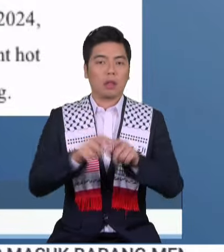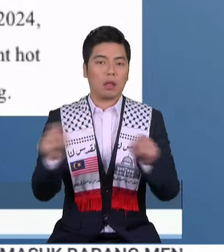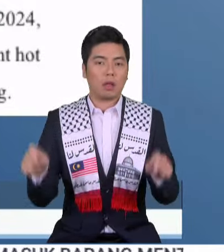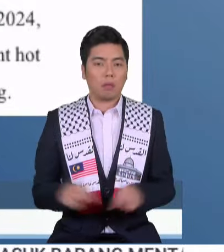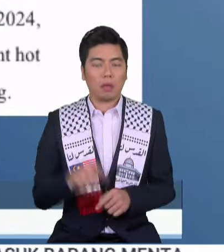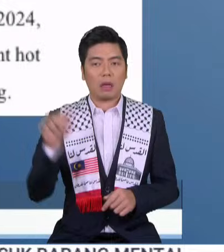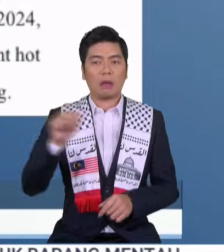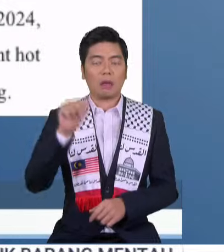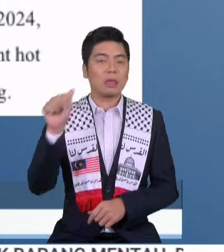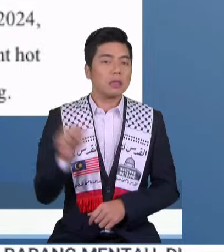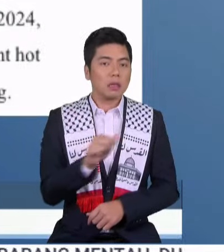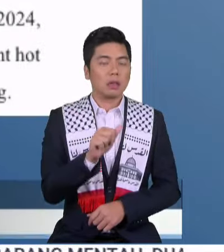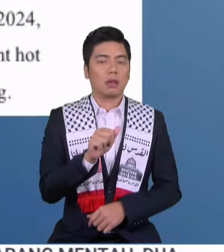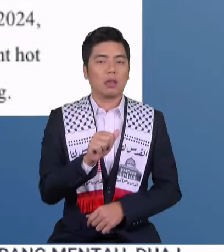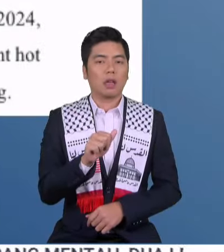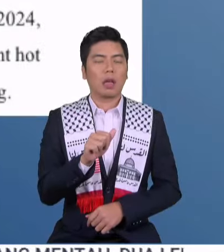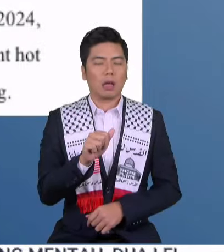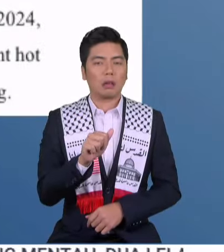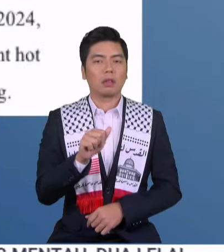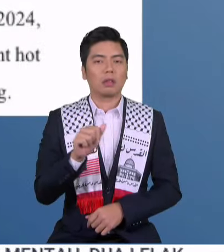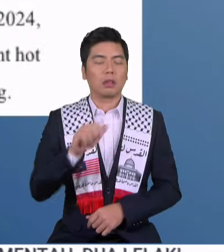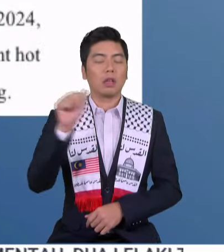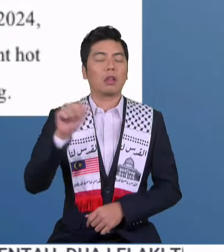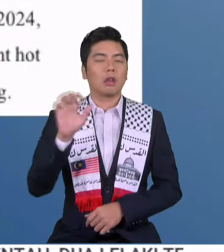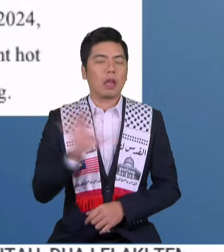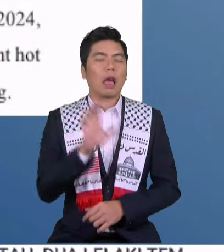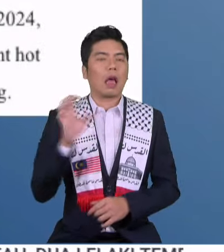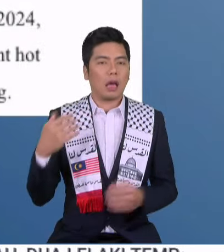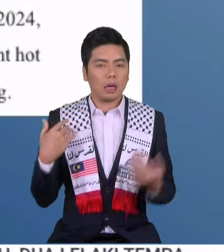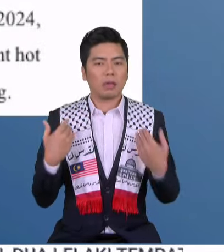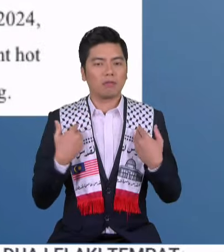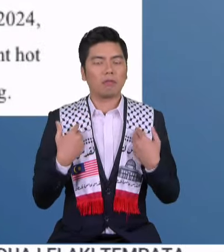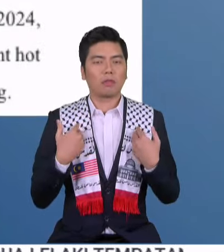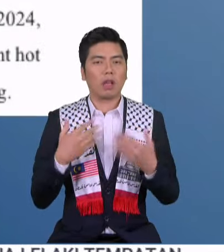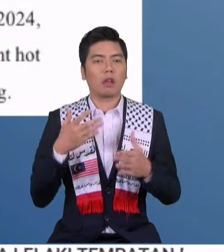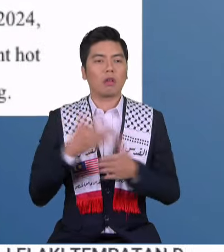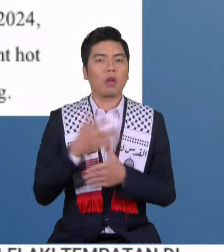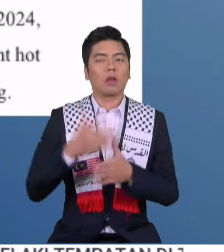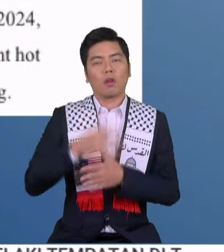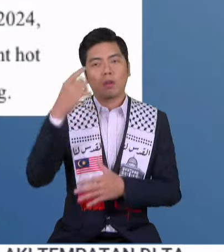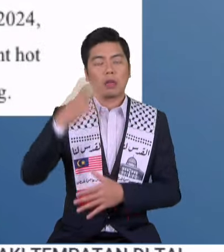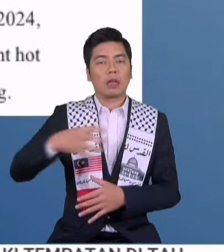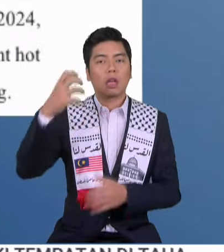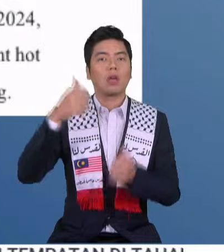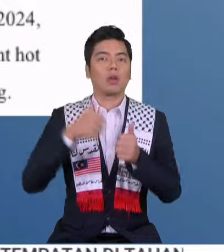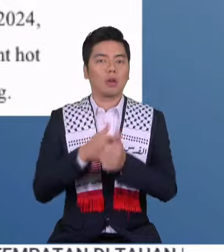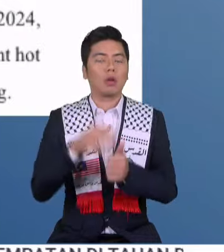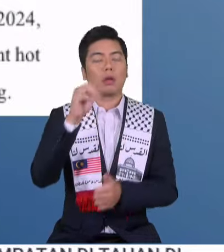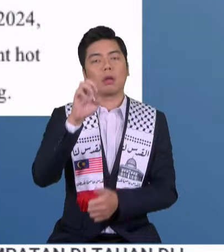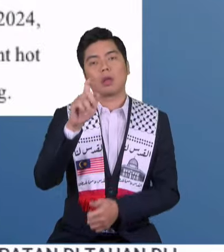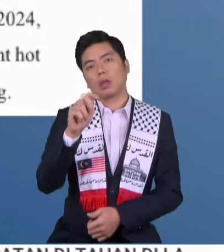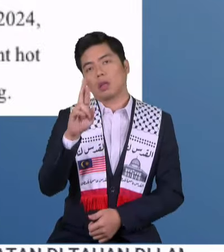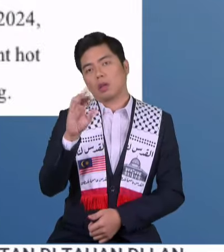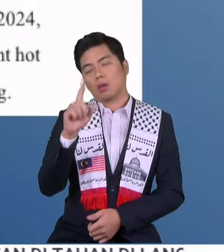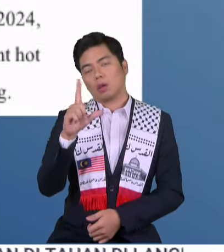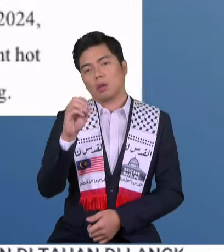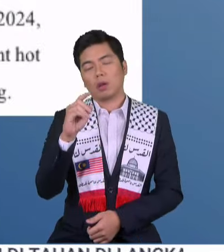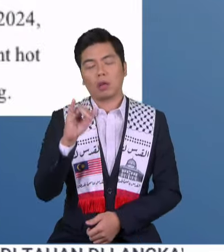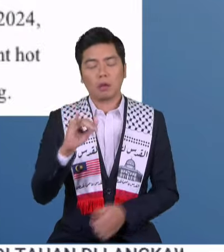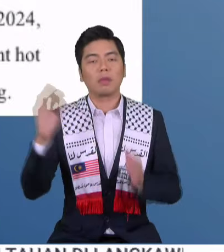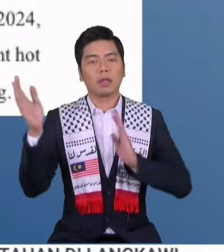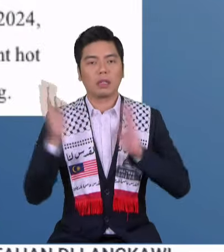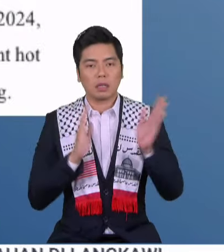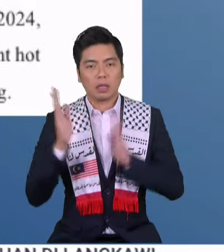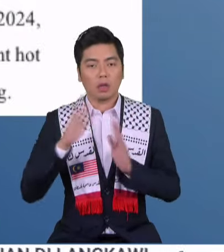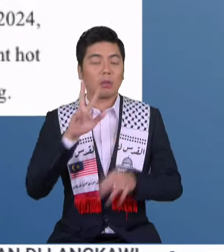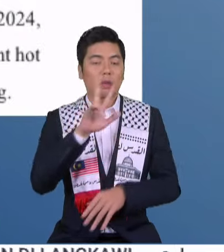Asia Tenggara cenderung mengalami kemarau berpanjangan berdasarkan laporan pemantauan dikeluarkan oleh Jabatan Meteorologi Malaysia, Met